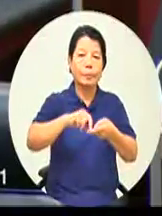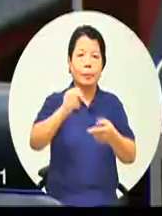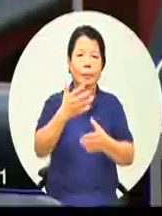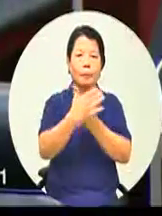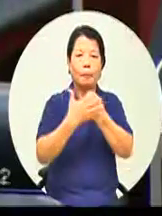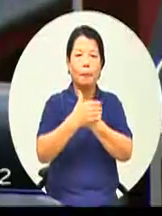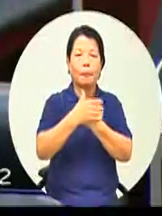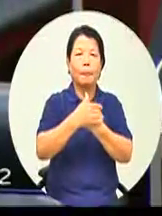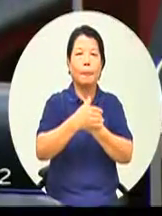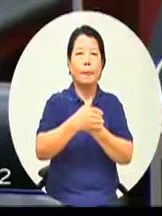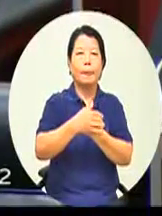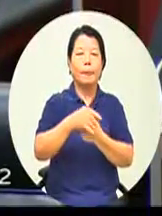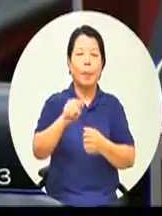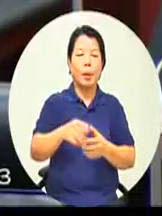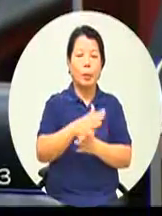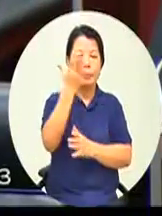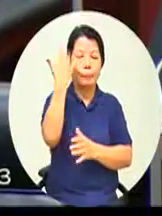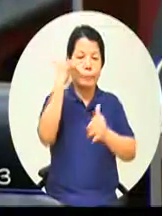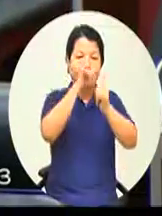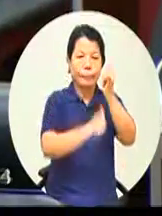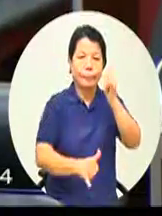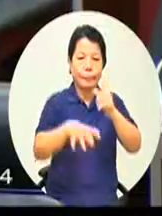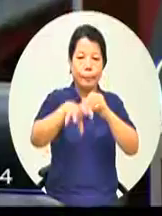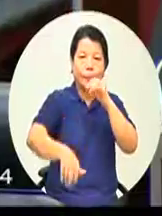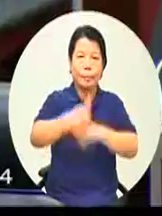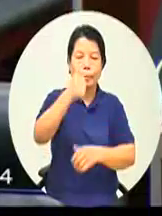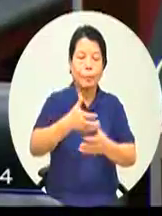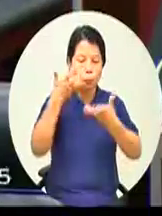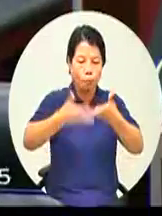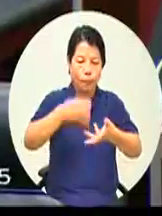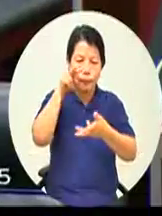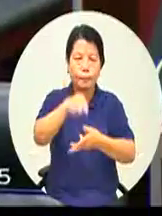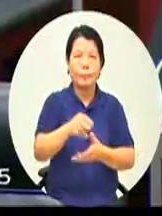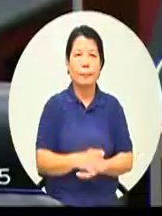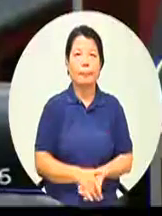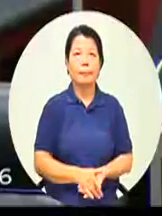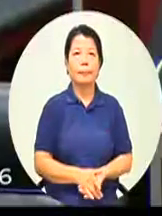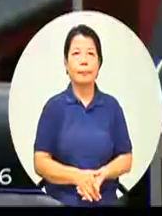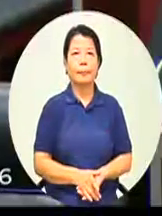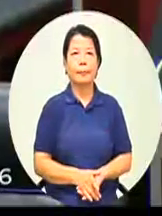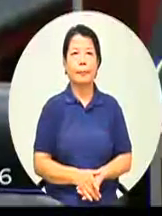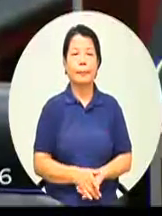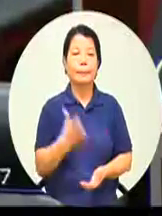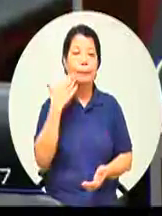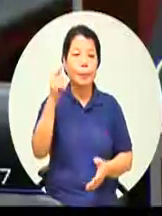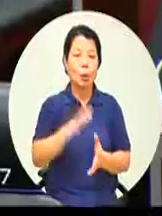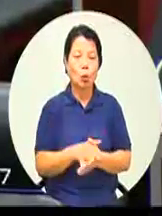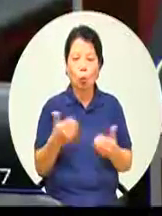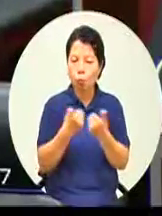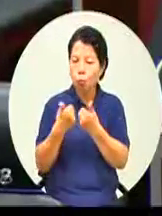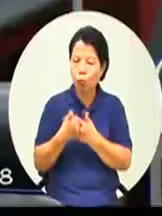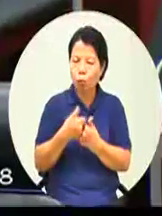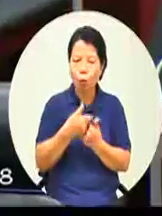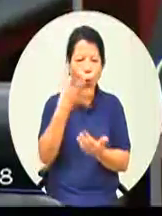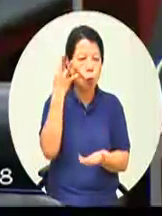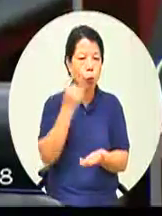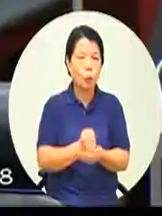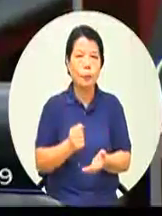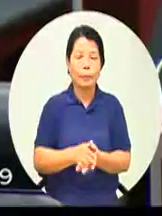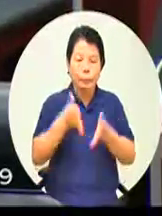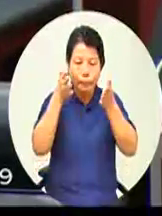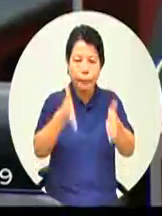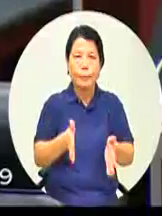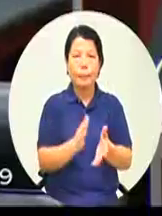前我们史哲局长他也非常重视，也是，我们也都开过几个变会，针对这